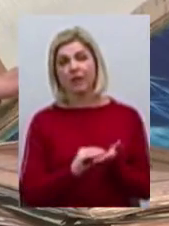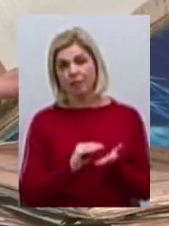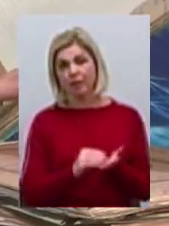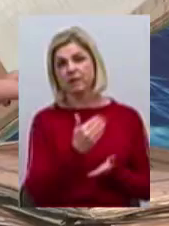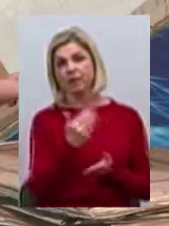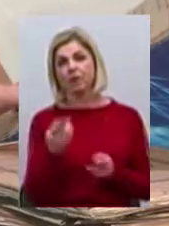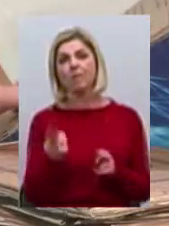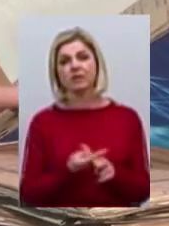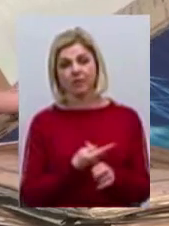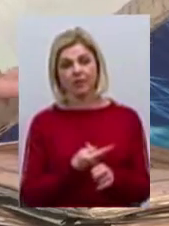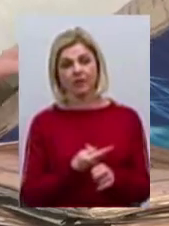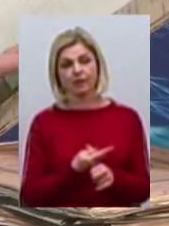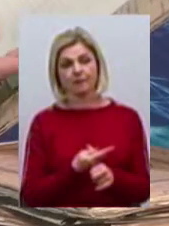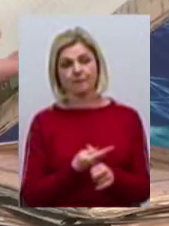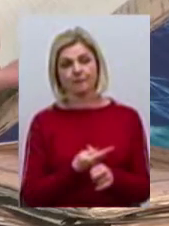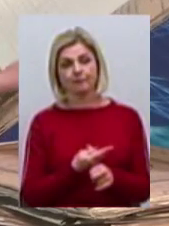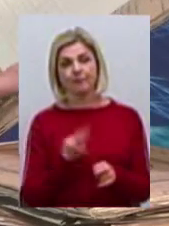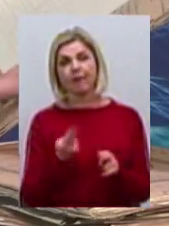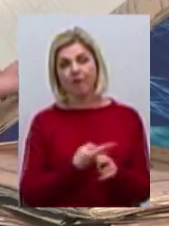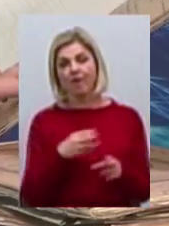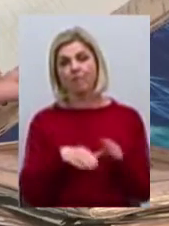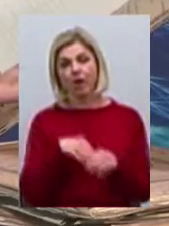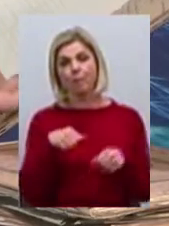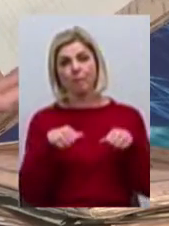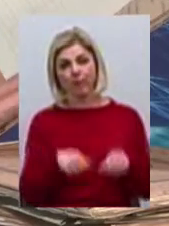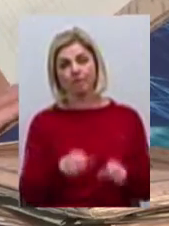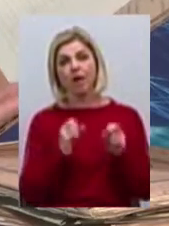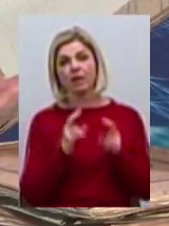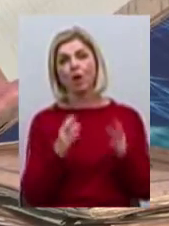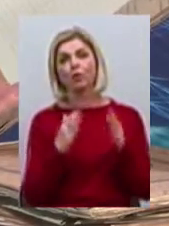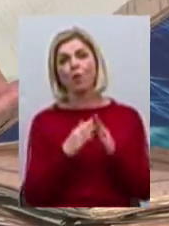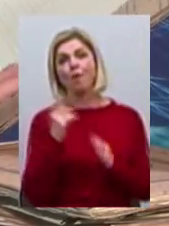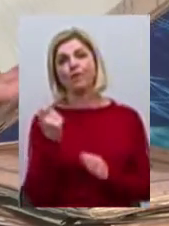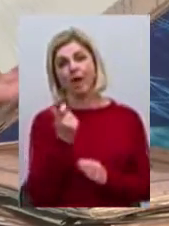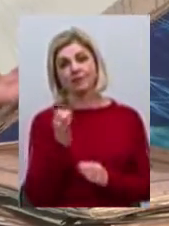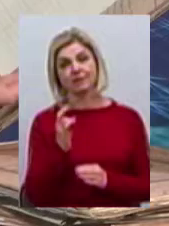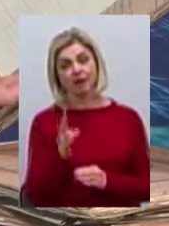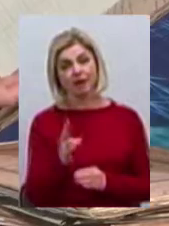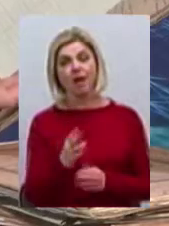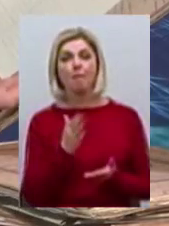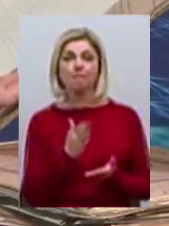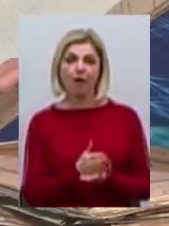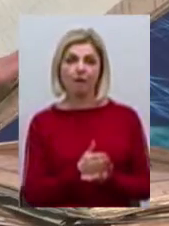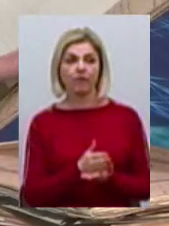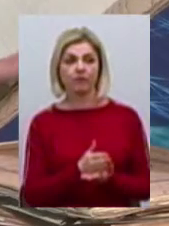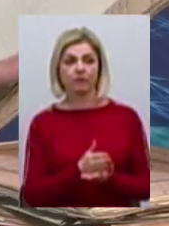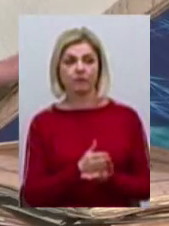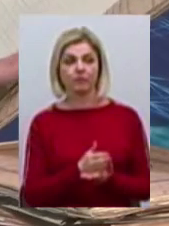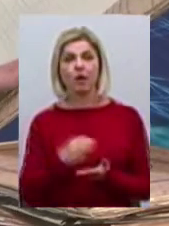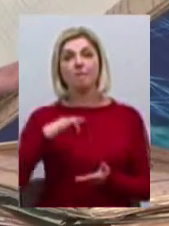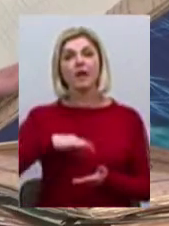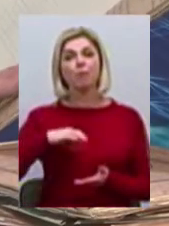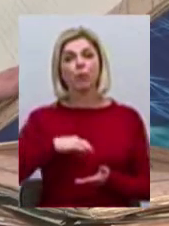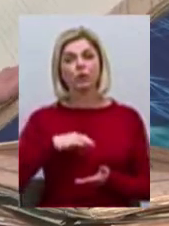вони позбавлені виборчих прав як домовласник. Угу. Мав прибуток